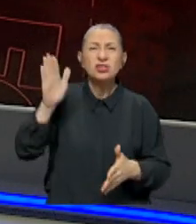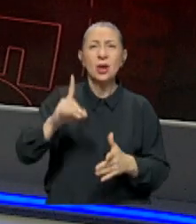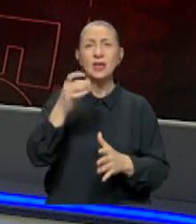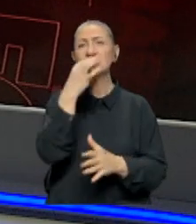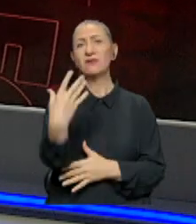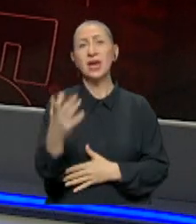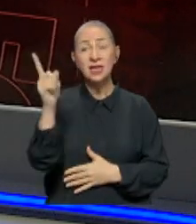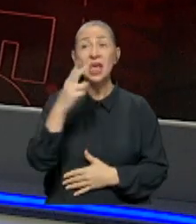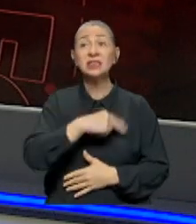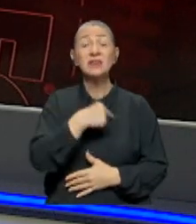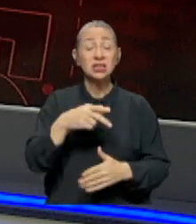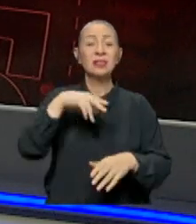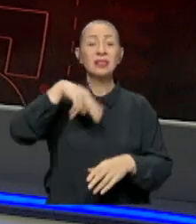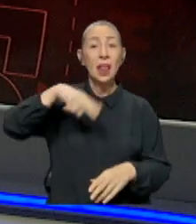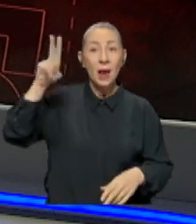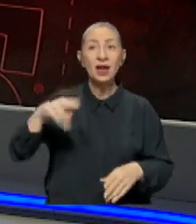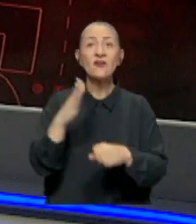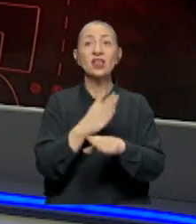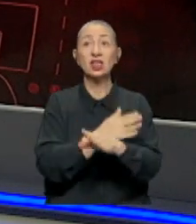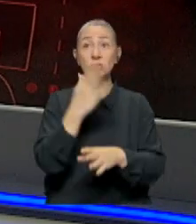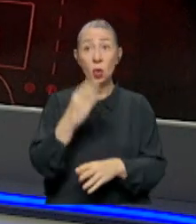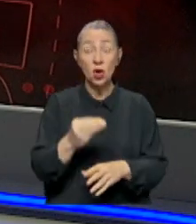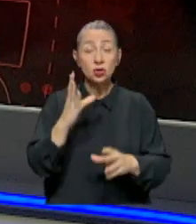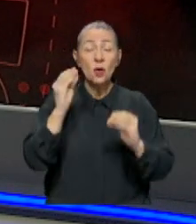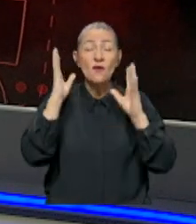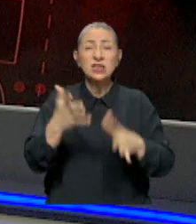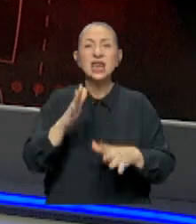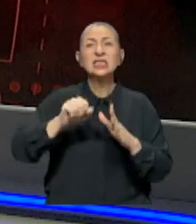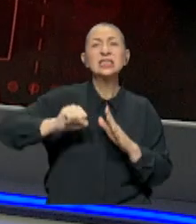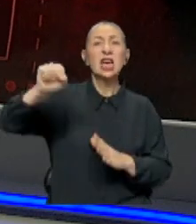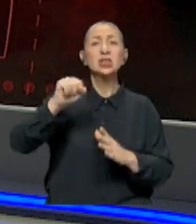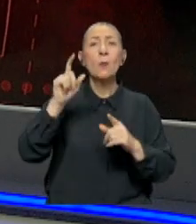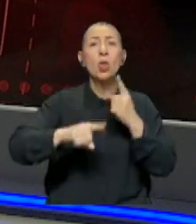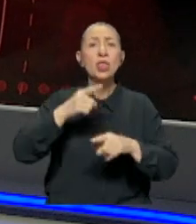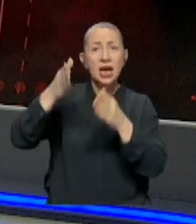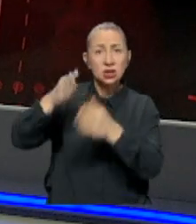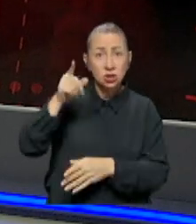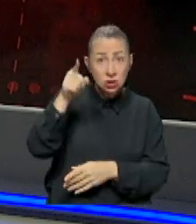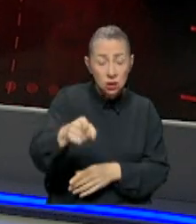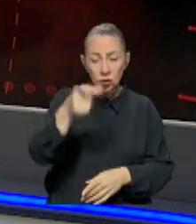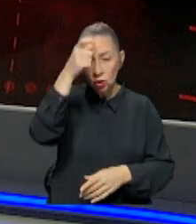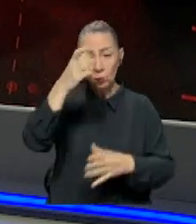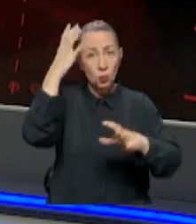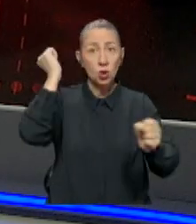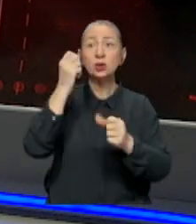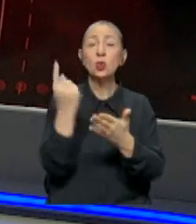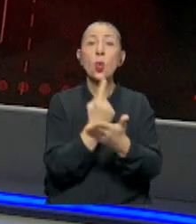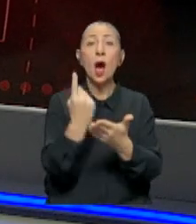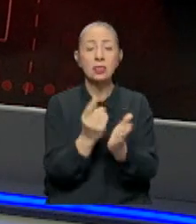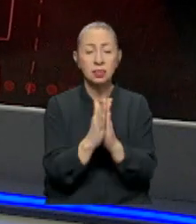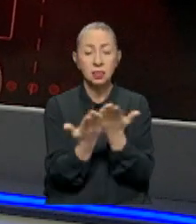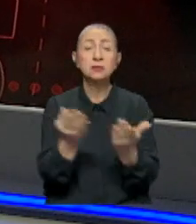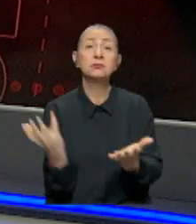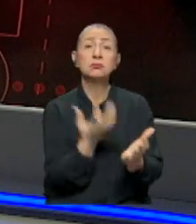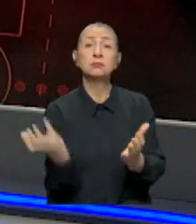verdi bugün. İsveç ve Danimarka vatandaşlığı bulunan aşırı bir sağcı siyasetçi, Türk Büyükelçiliği önünde Kur'an-ı Kerim